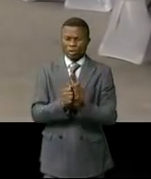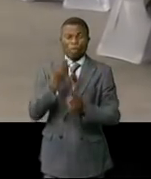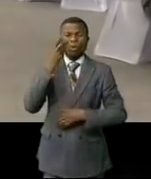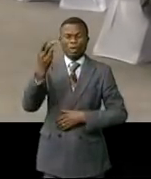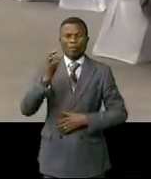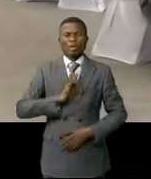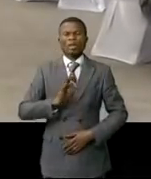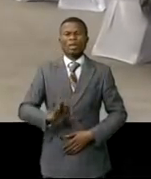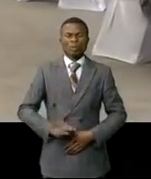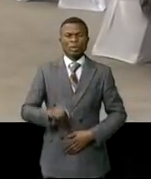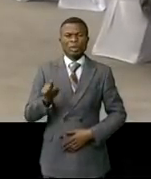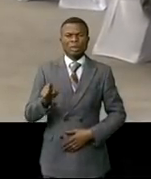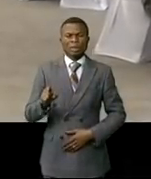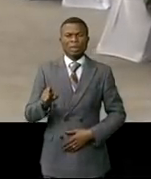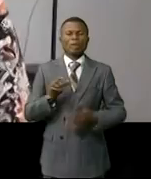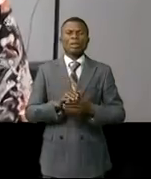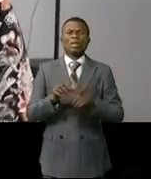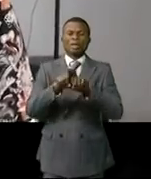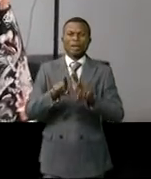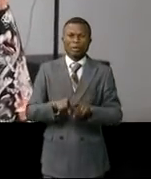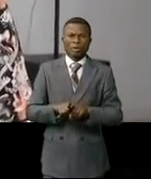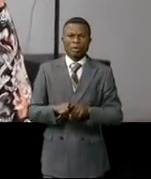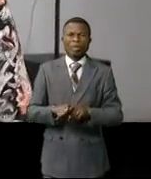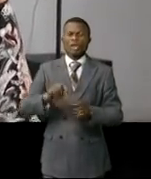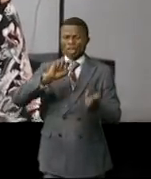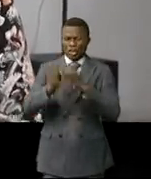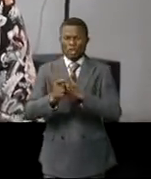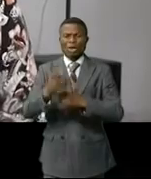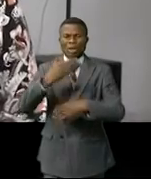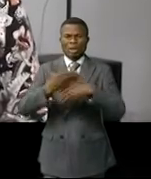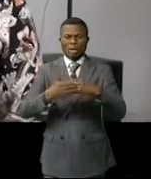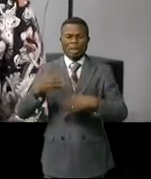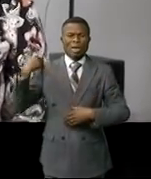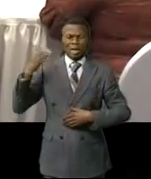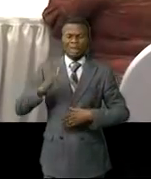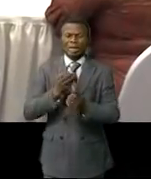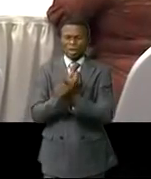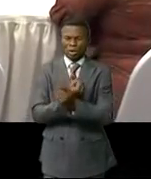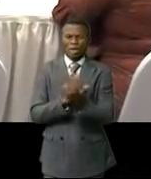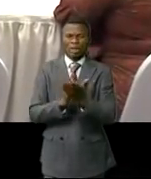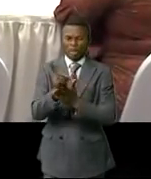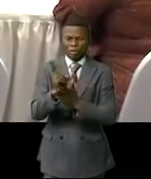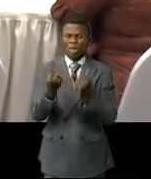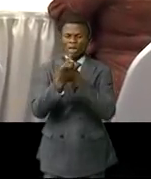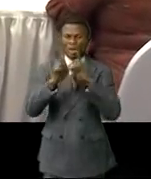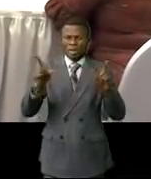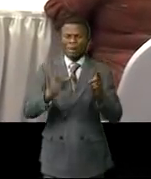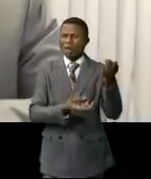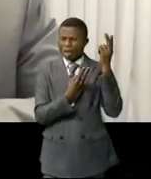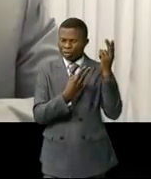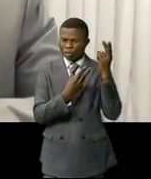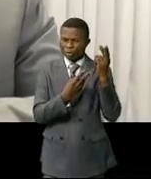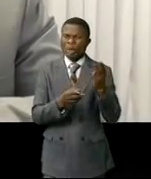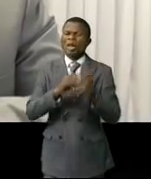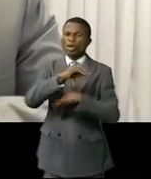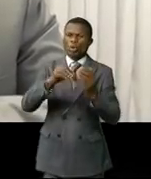du chef de l'État Félix Antoine Tshisekedi Tshilombo dans la refondation d'un État respectueux des droits et libertés et des valeurs qui mettent au